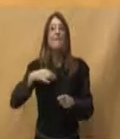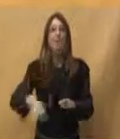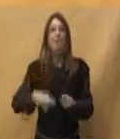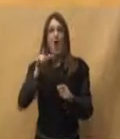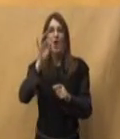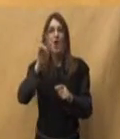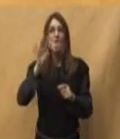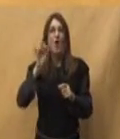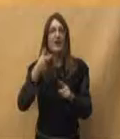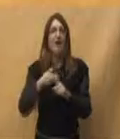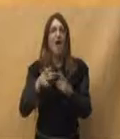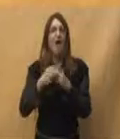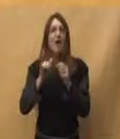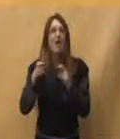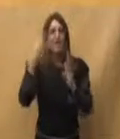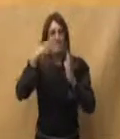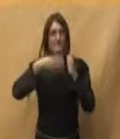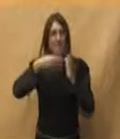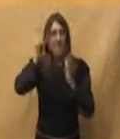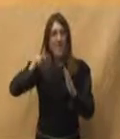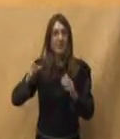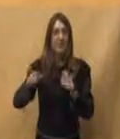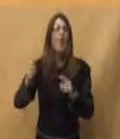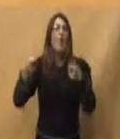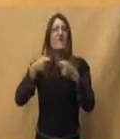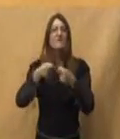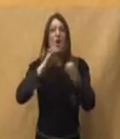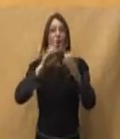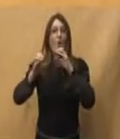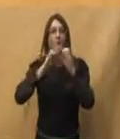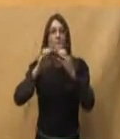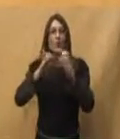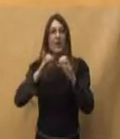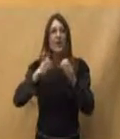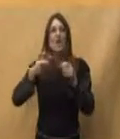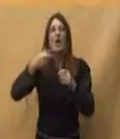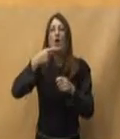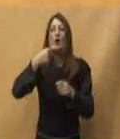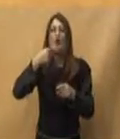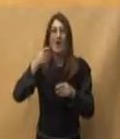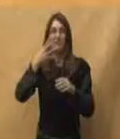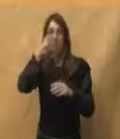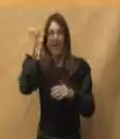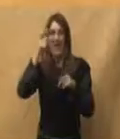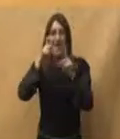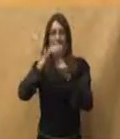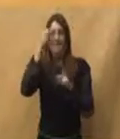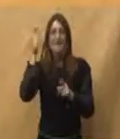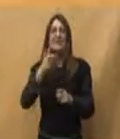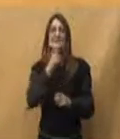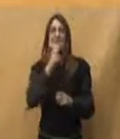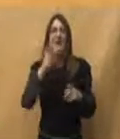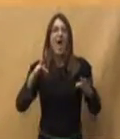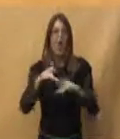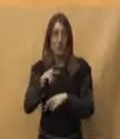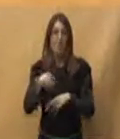Lovorkom Brajković, psihijatrima o komunikaciji sa osobama u demenciji i starijim osobama,